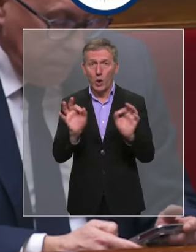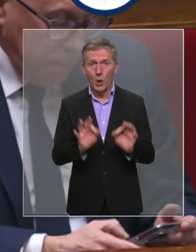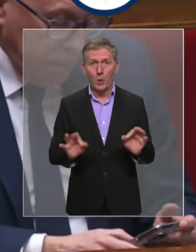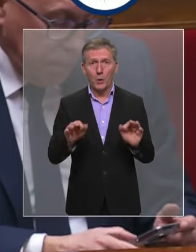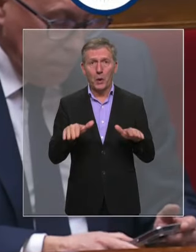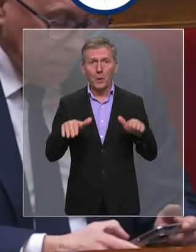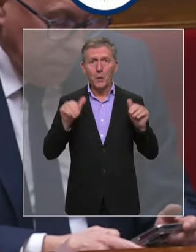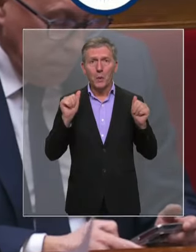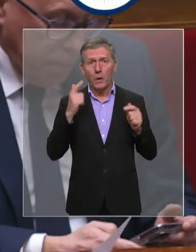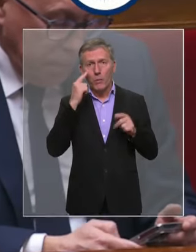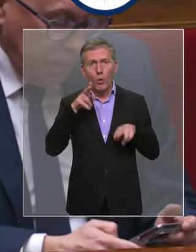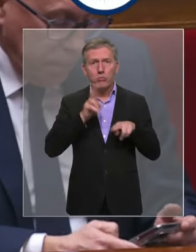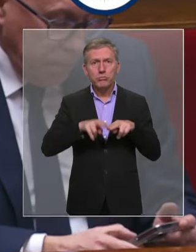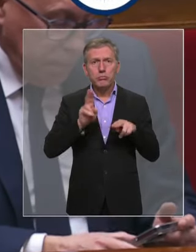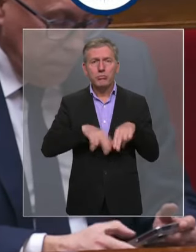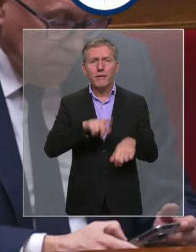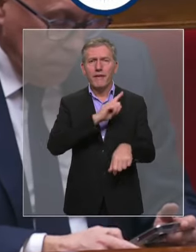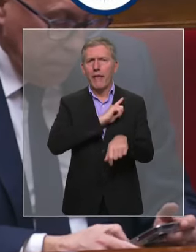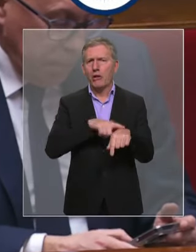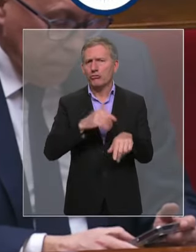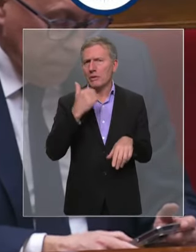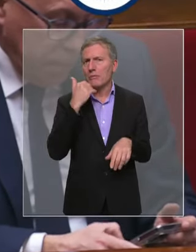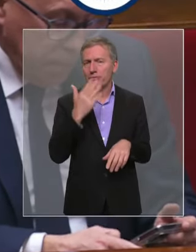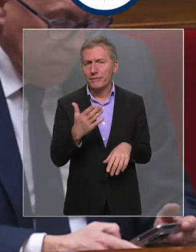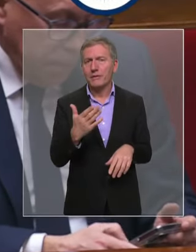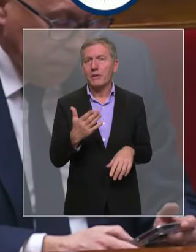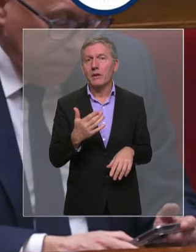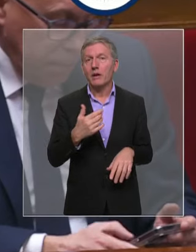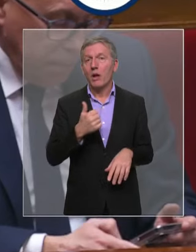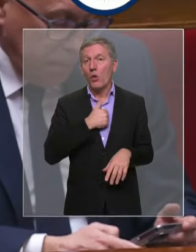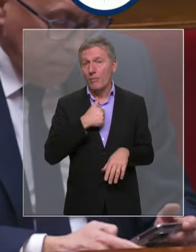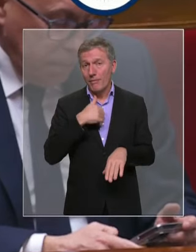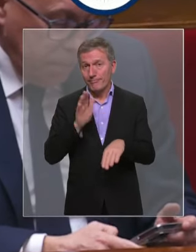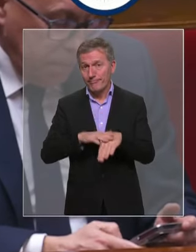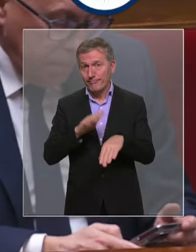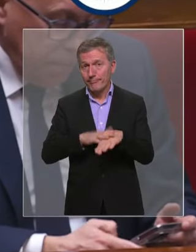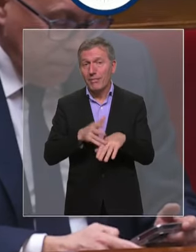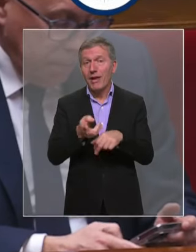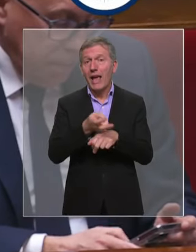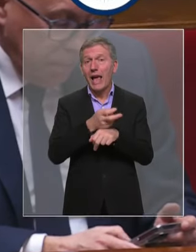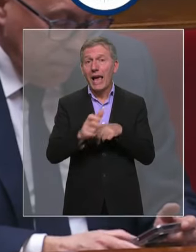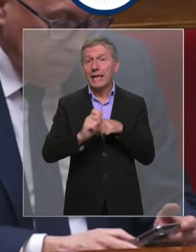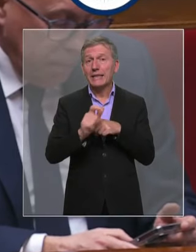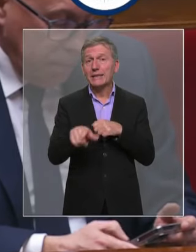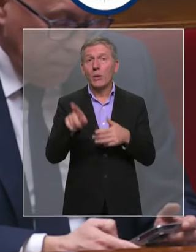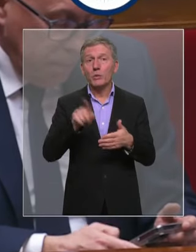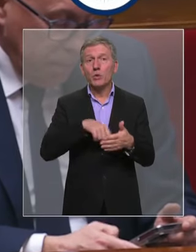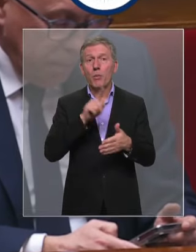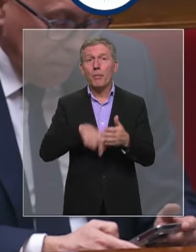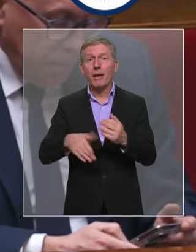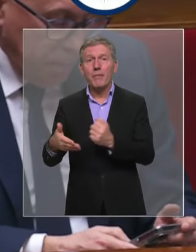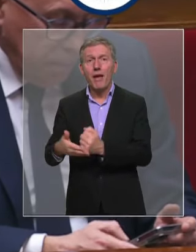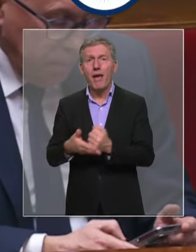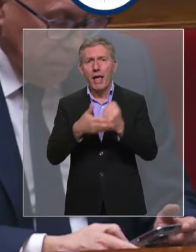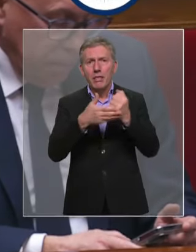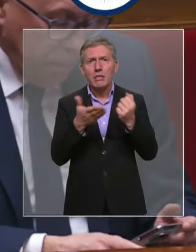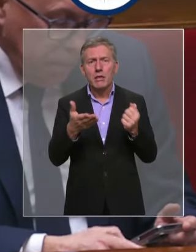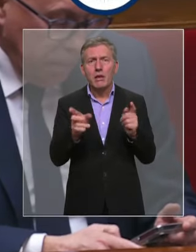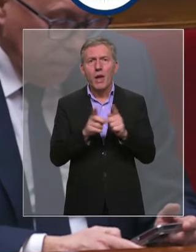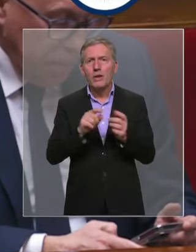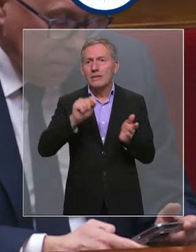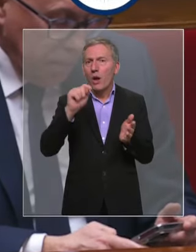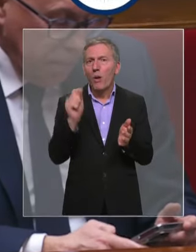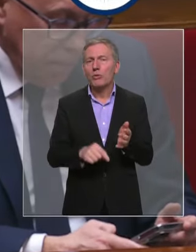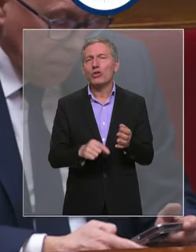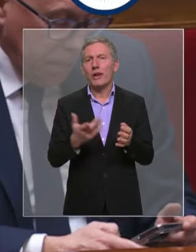Français à s'engager dans la rénovation énergétique. Nous avions alerté des risques résultant de la suppression des aides pour certains monogestes et de